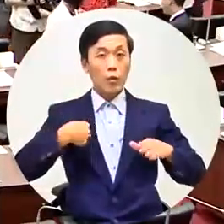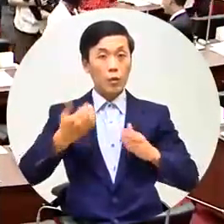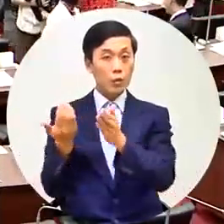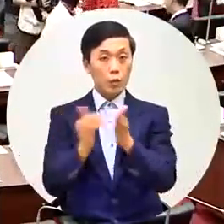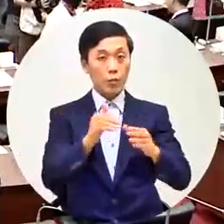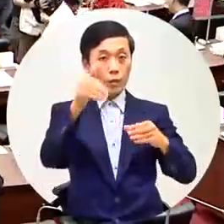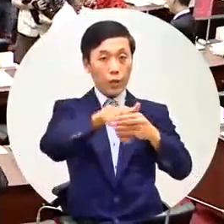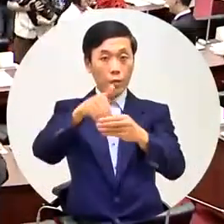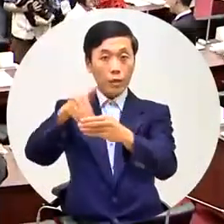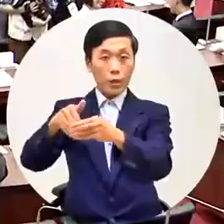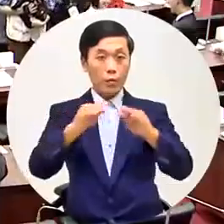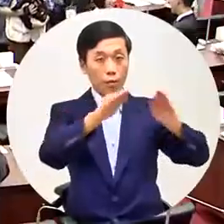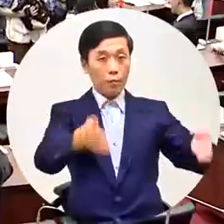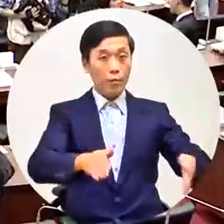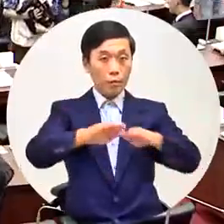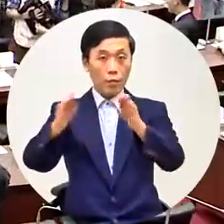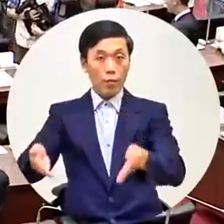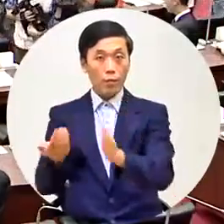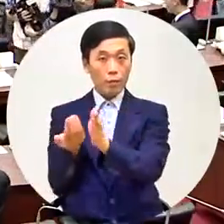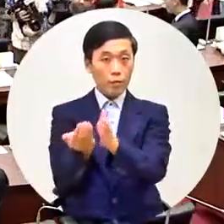位，谢谢各位的配合。